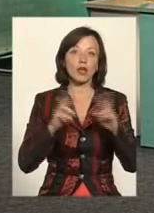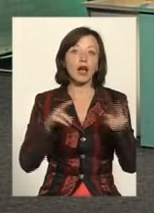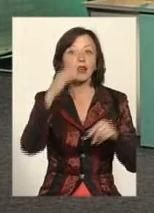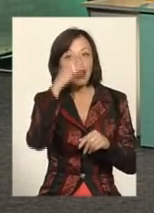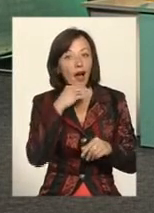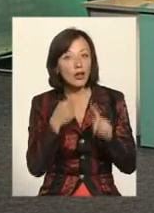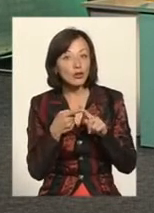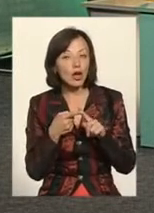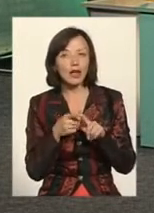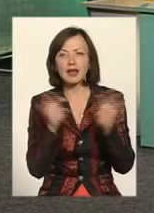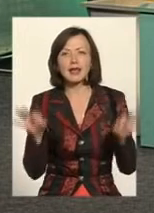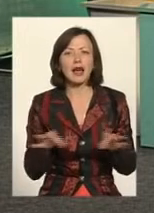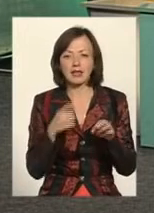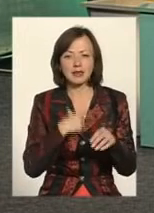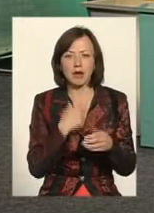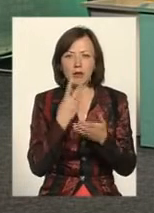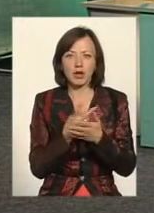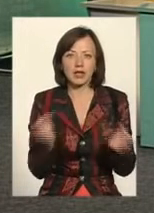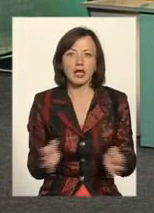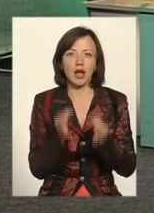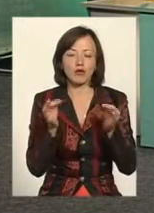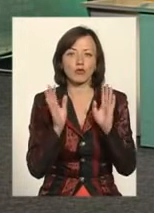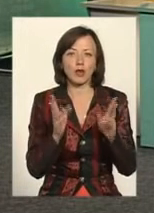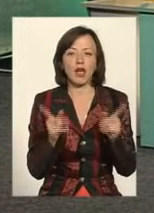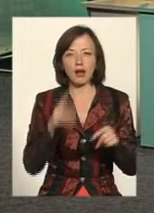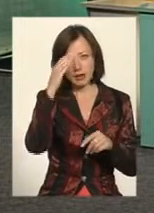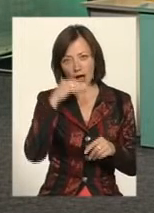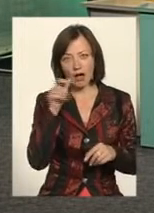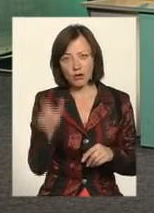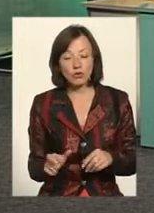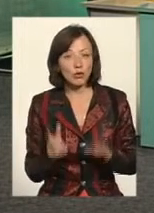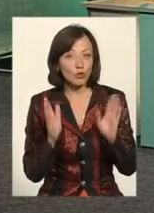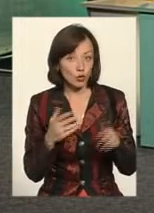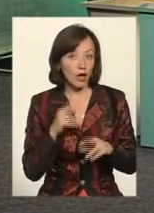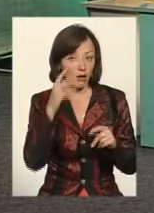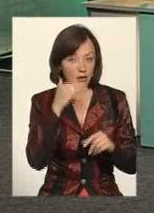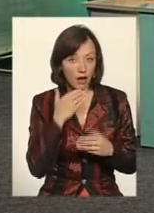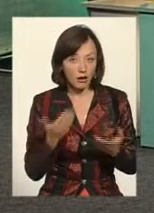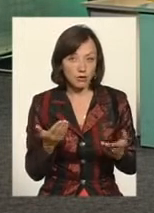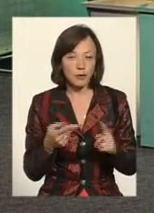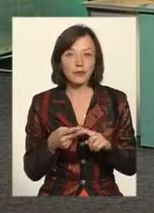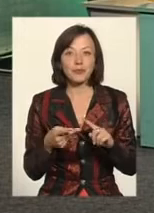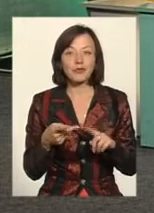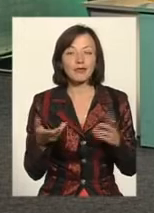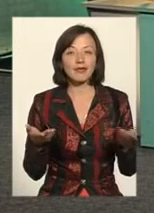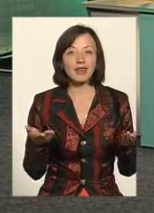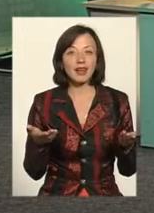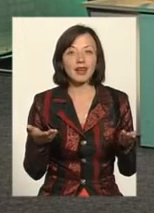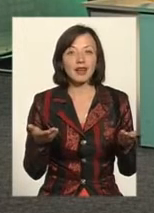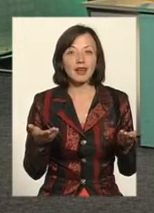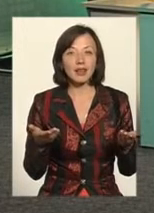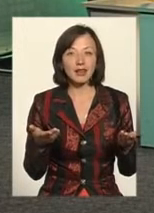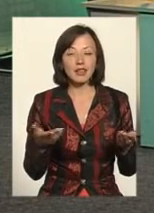тато. Хоча він ніякого себе не проявив ніяким чином, щоб він був такий як тато. І чому? Але він буде як тато. От, відповідно,